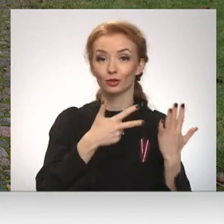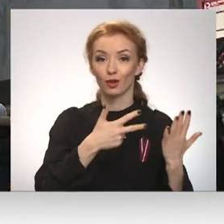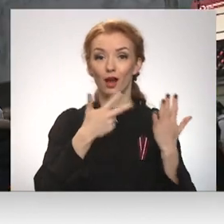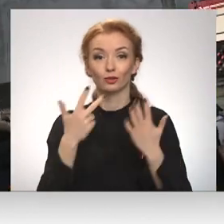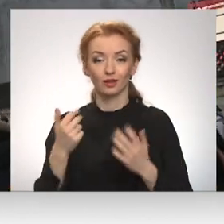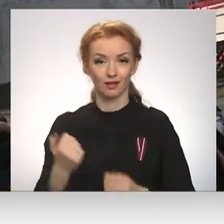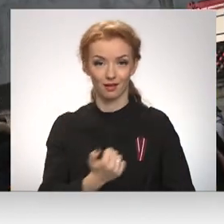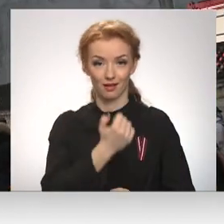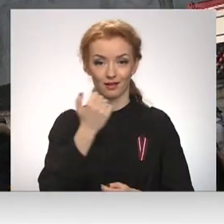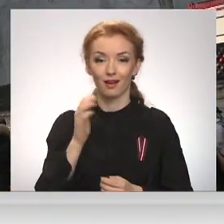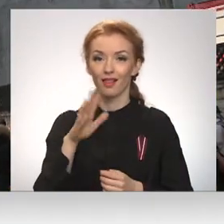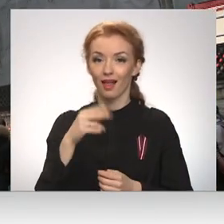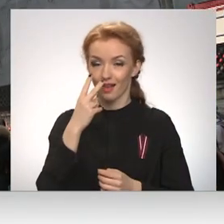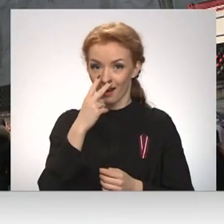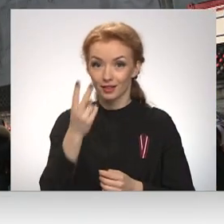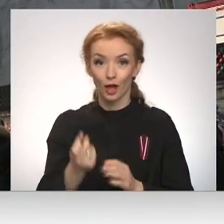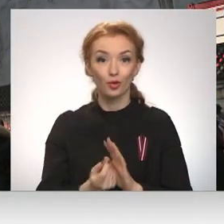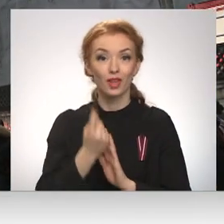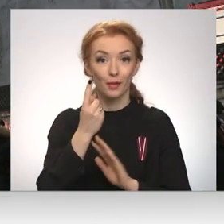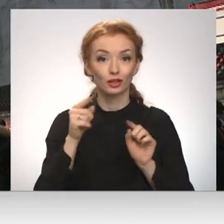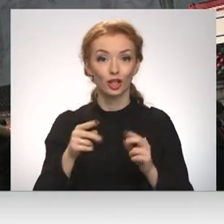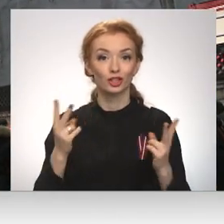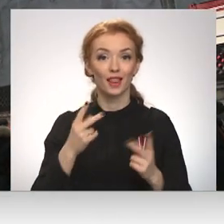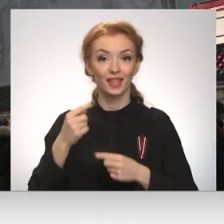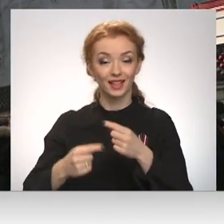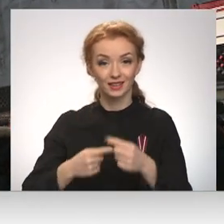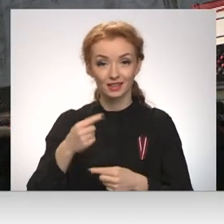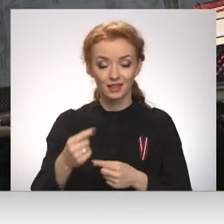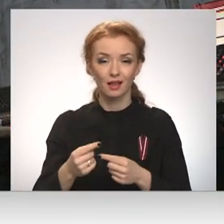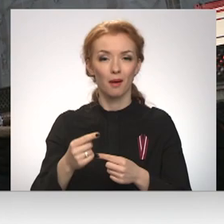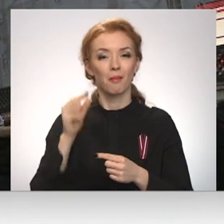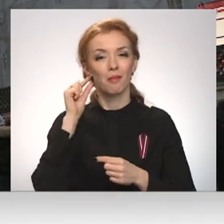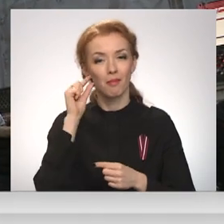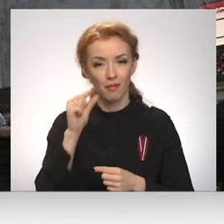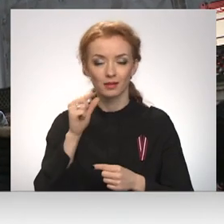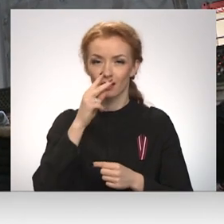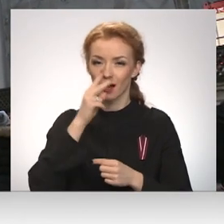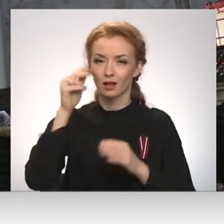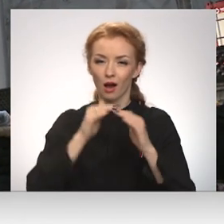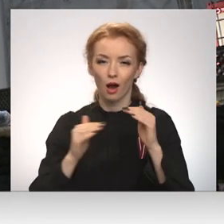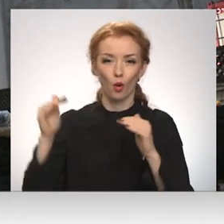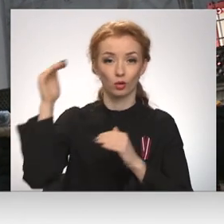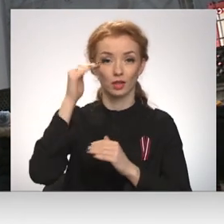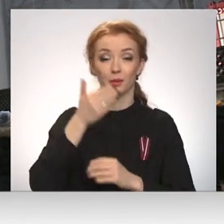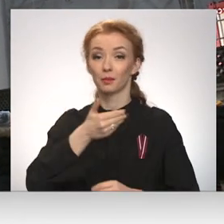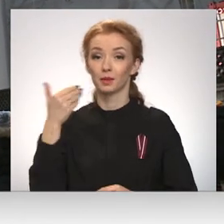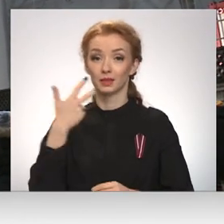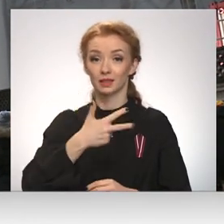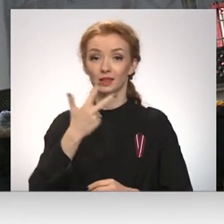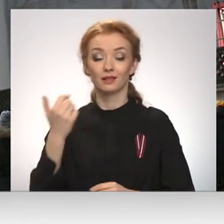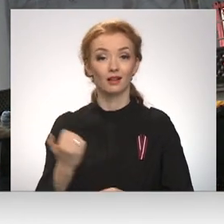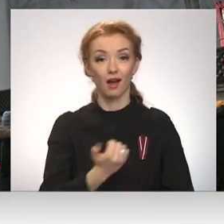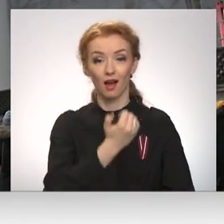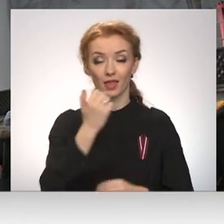1988. Gadā. Lai redzētu iemeslu šai tradīcijai, jāskatās gan mazliet augstāk par pils mūriem. Pirms 33 gadiem